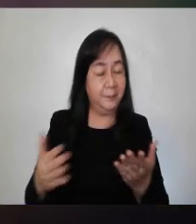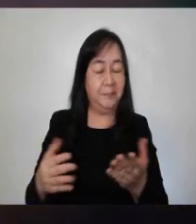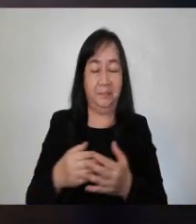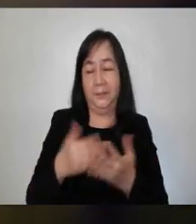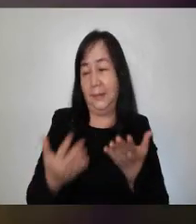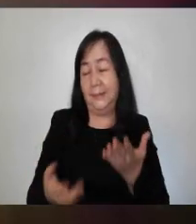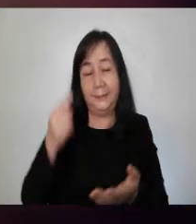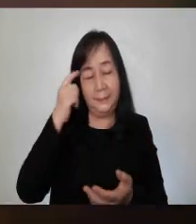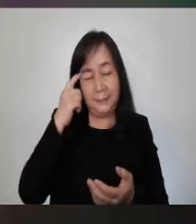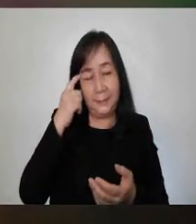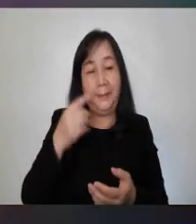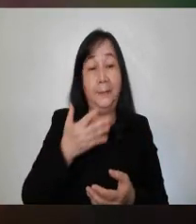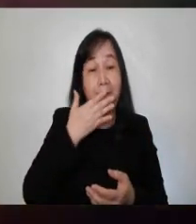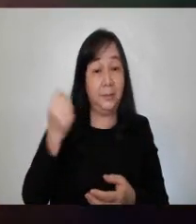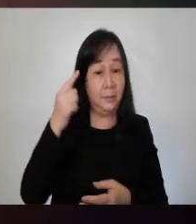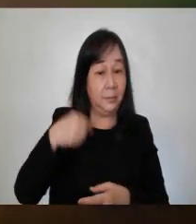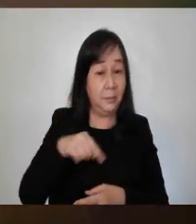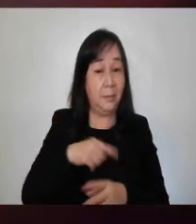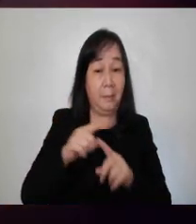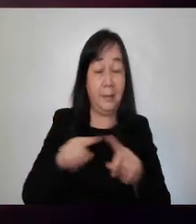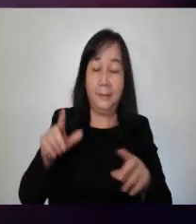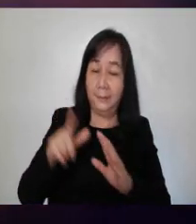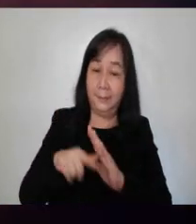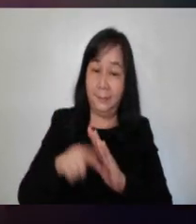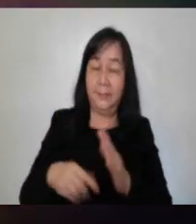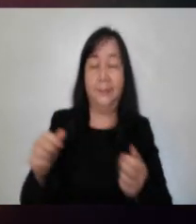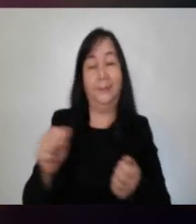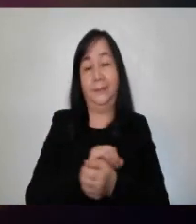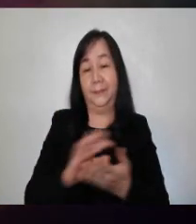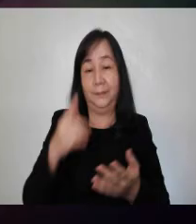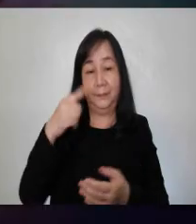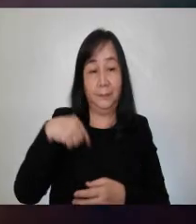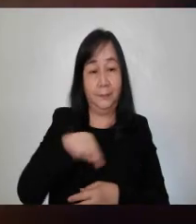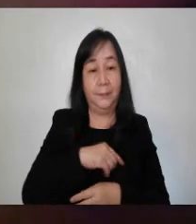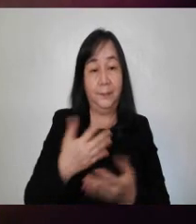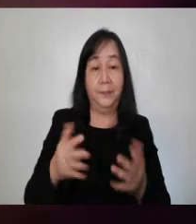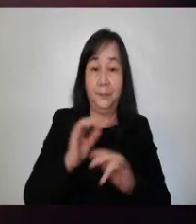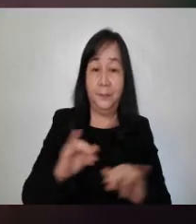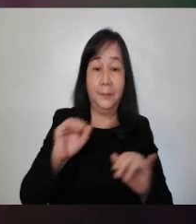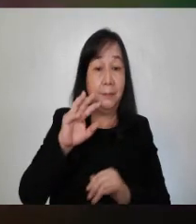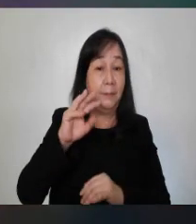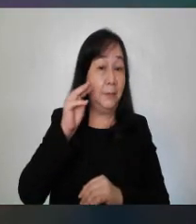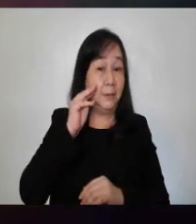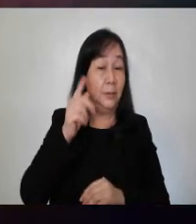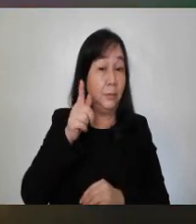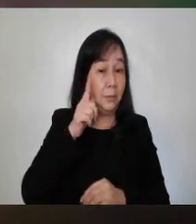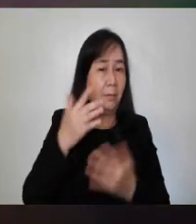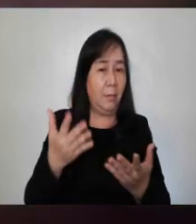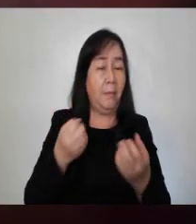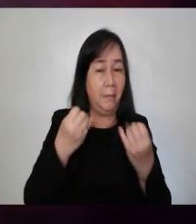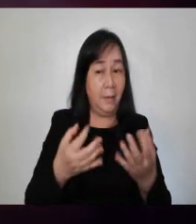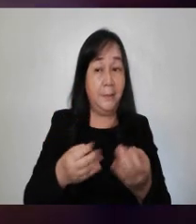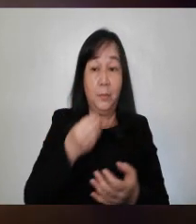na tila makabubuti sa atin, ngunit sa huli ay mapanira pala. Tulad ni Michelle Lotito, marami